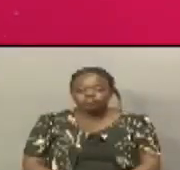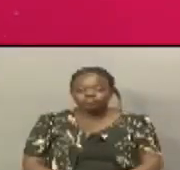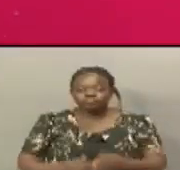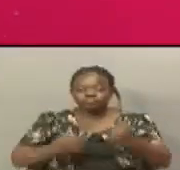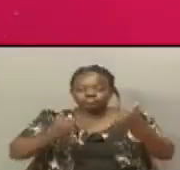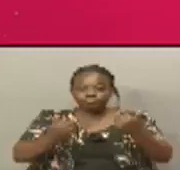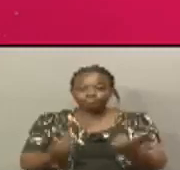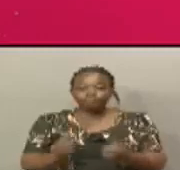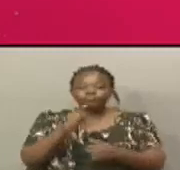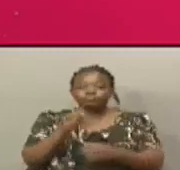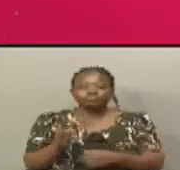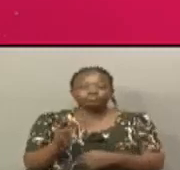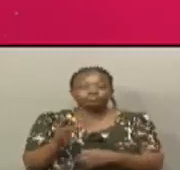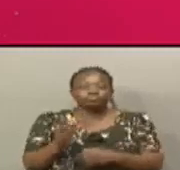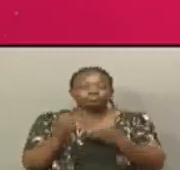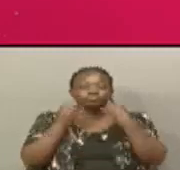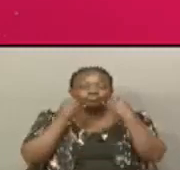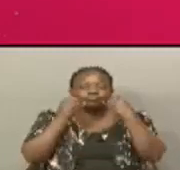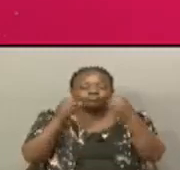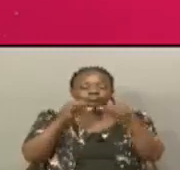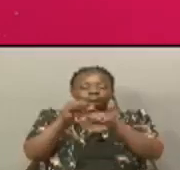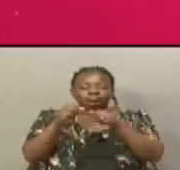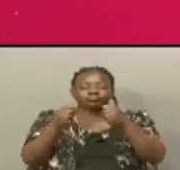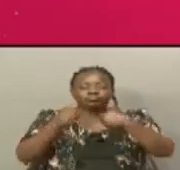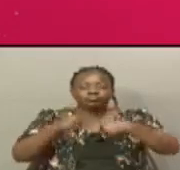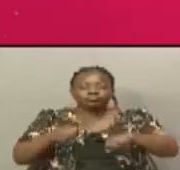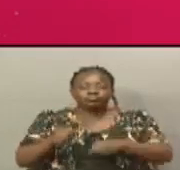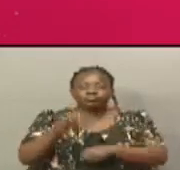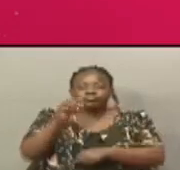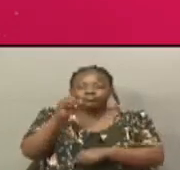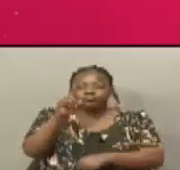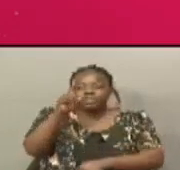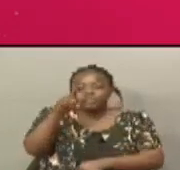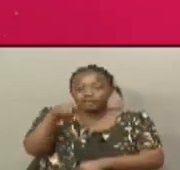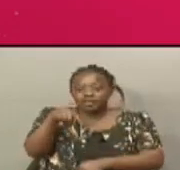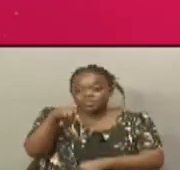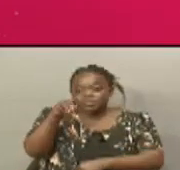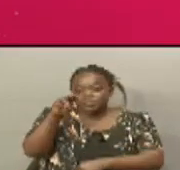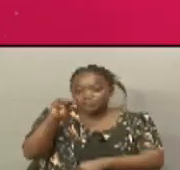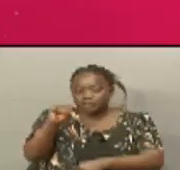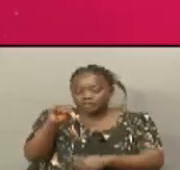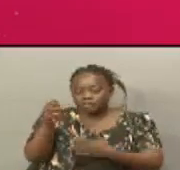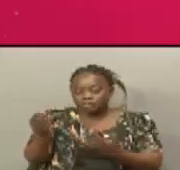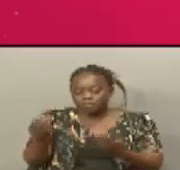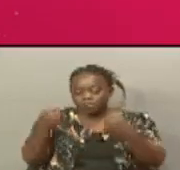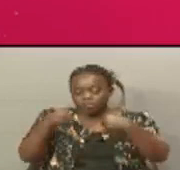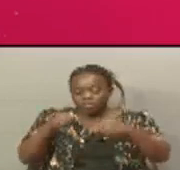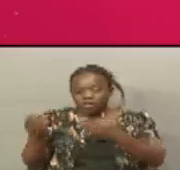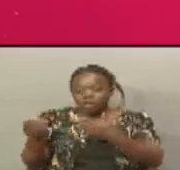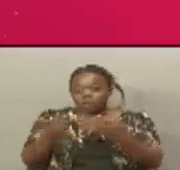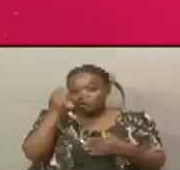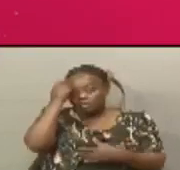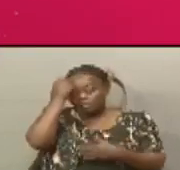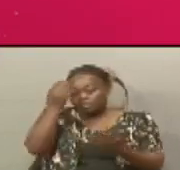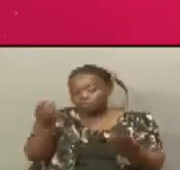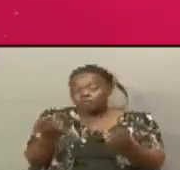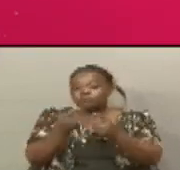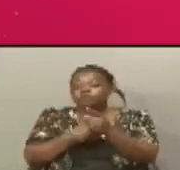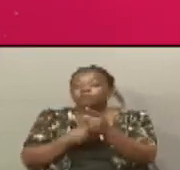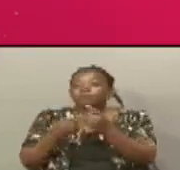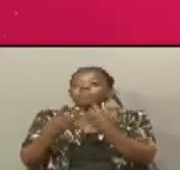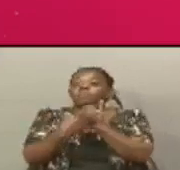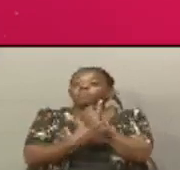Temukalidde kansooke mbategeeze ku nkola eya Parish Development Model. Ti enkola eno yaleetebwa gavumenti tusobole okwejja mu bwavu tukole